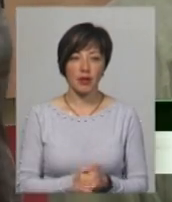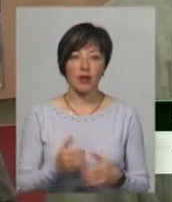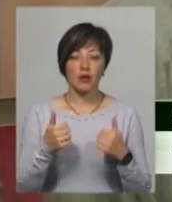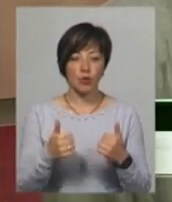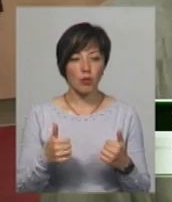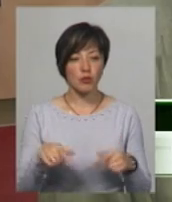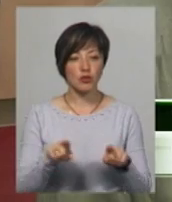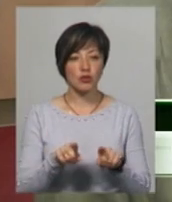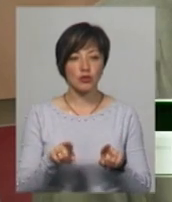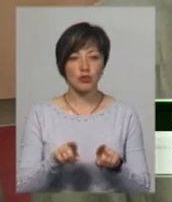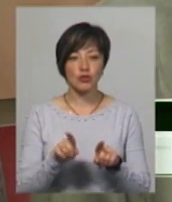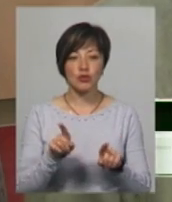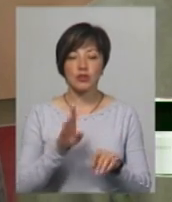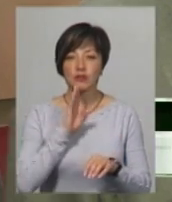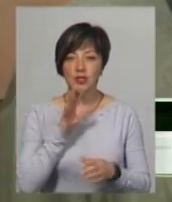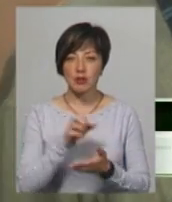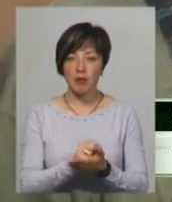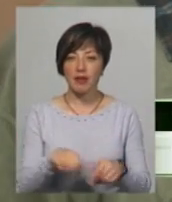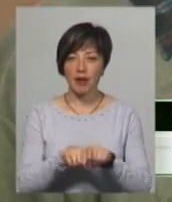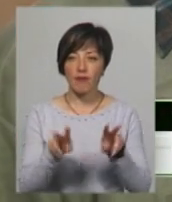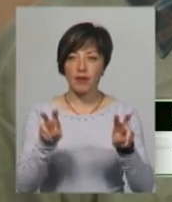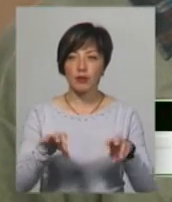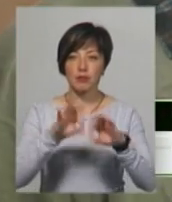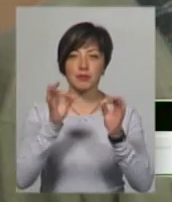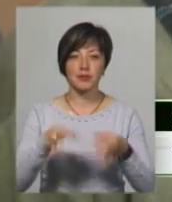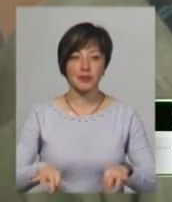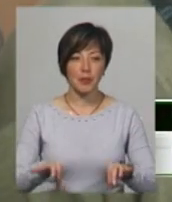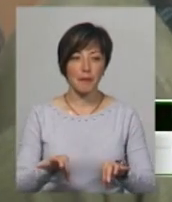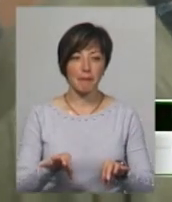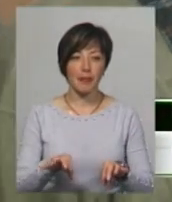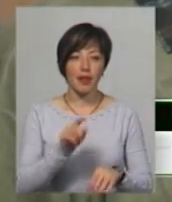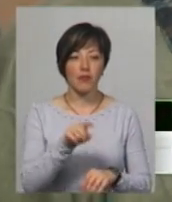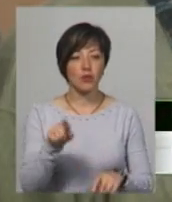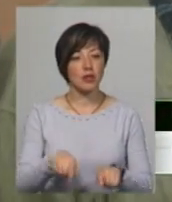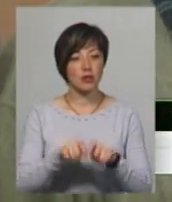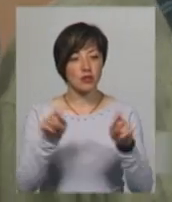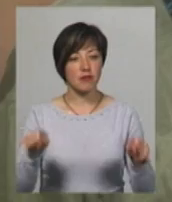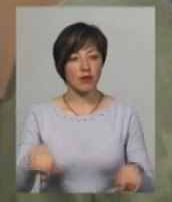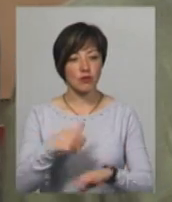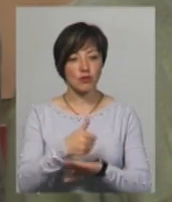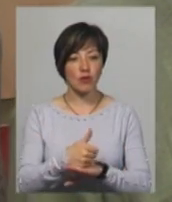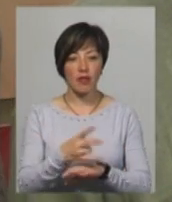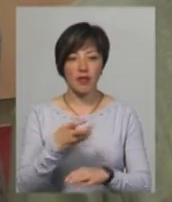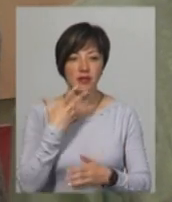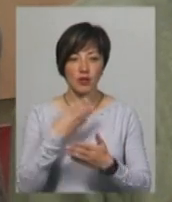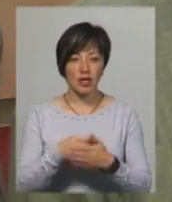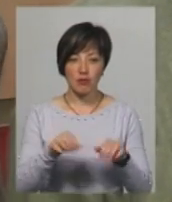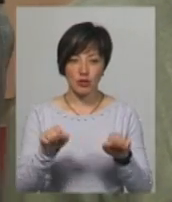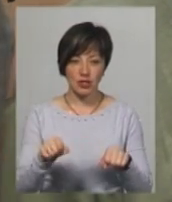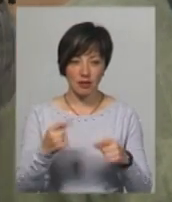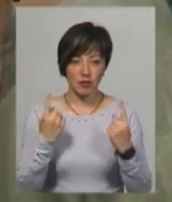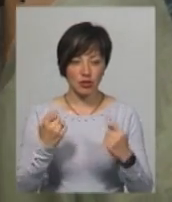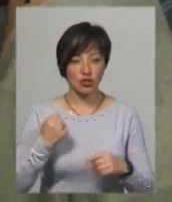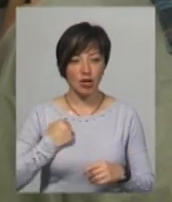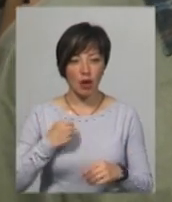займаються таким видом мистецтва. Справа в тому, що вони розкривають в основному не свої можливості, на превеликий